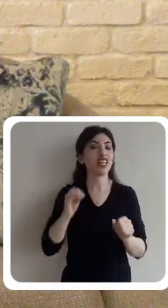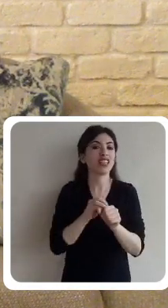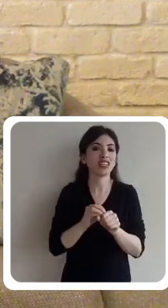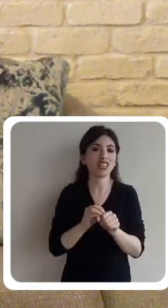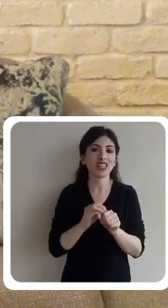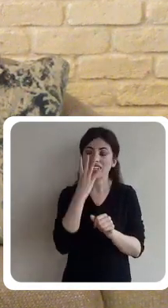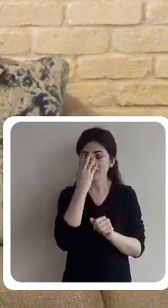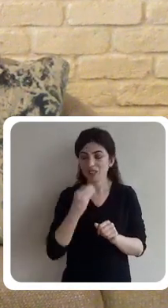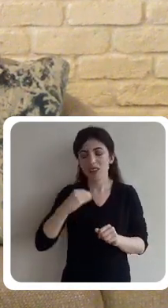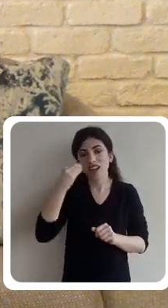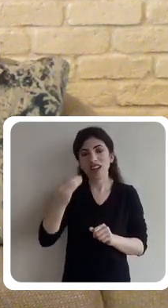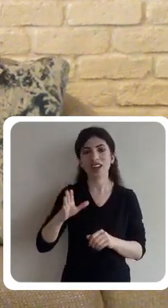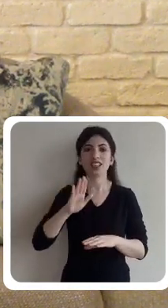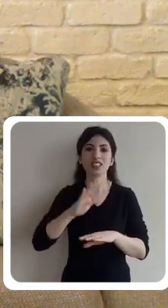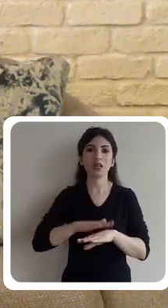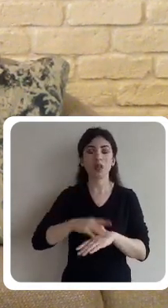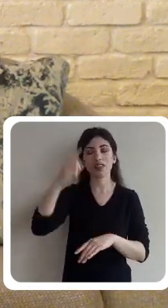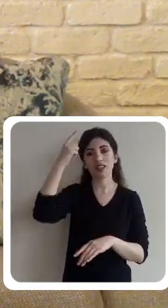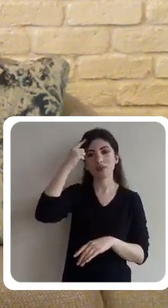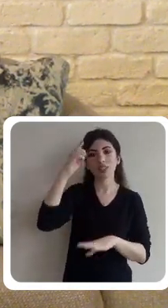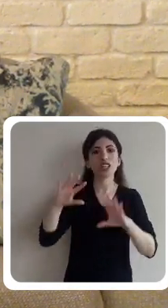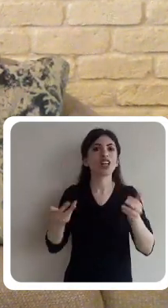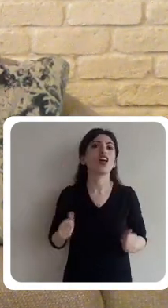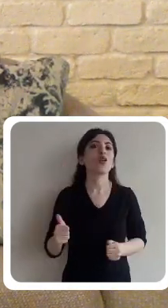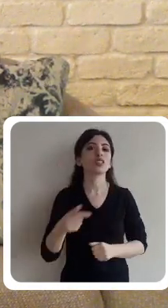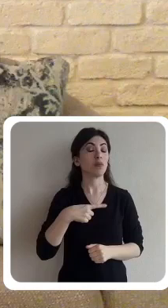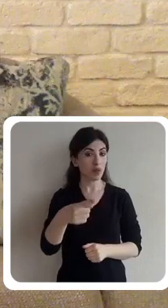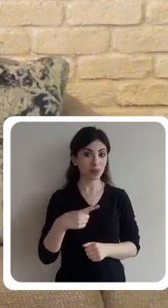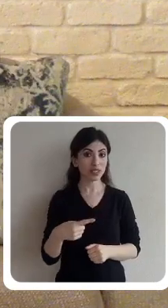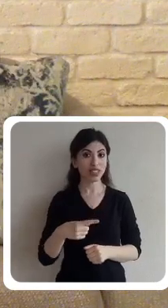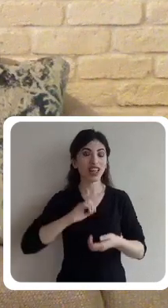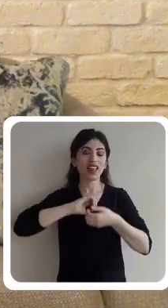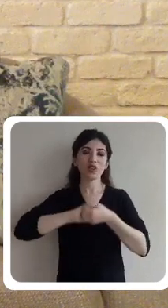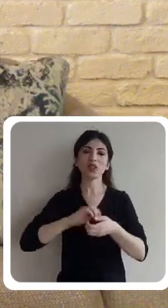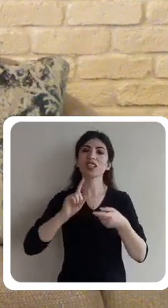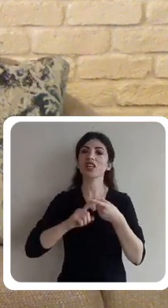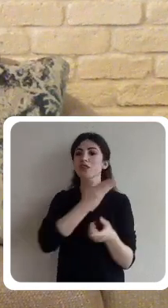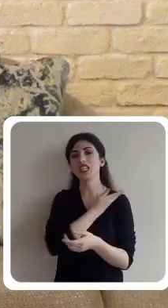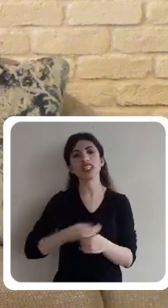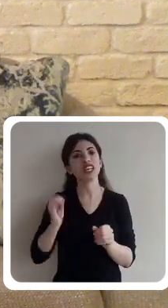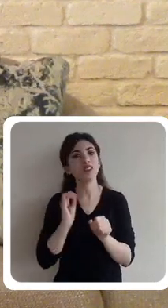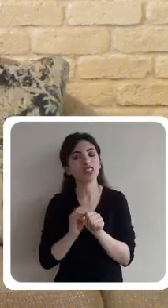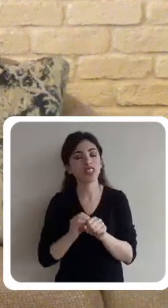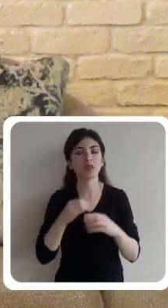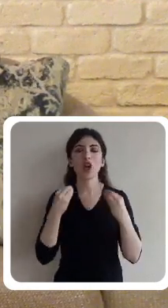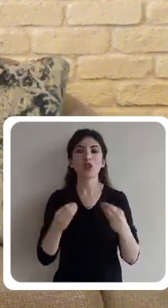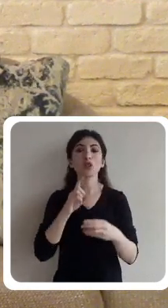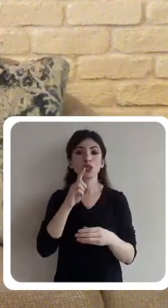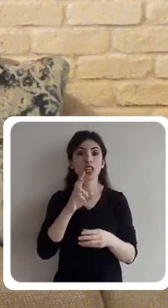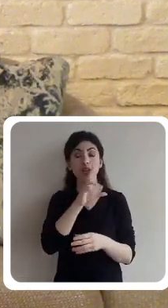için fedakarlık yapanların başına. O zaman biz de dostlarımız ve sevdiklerimiz